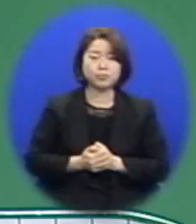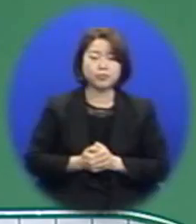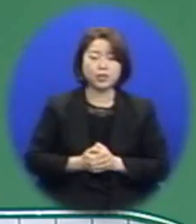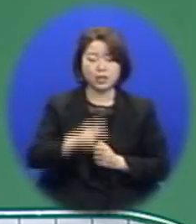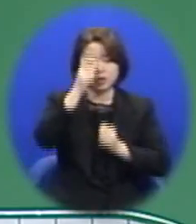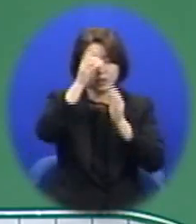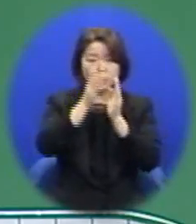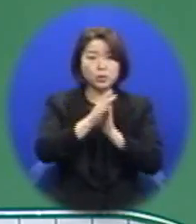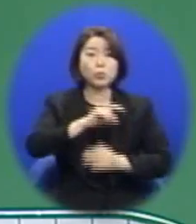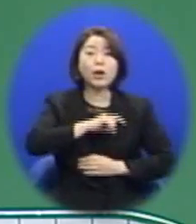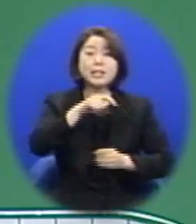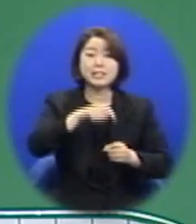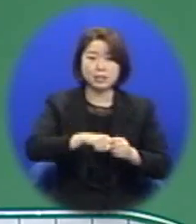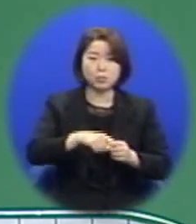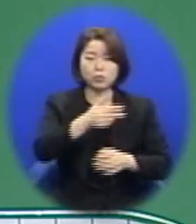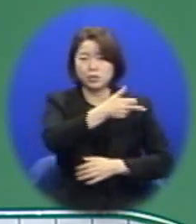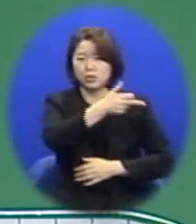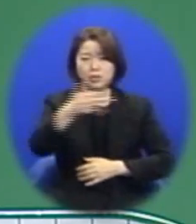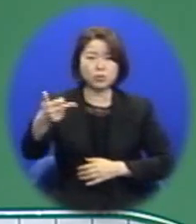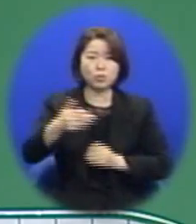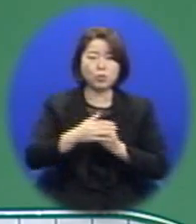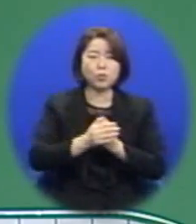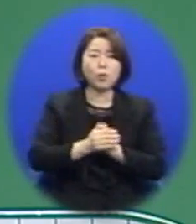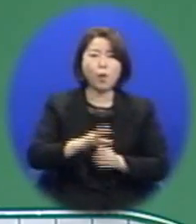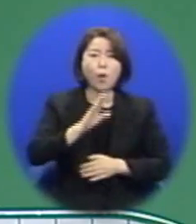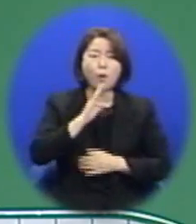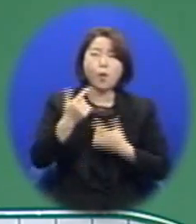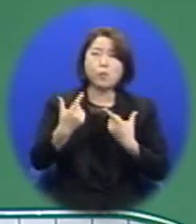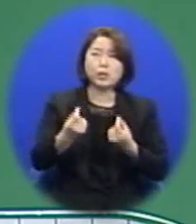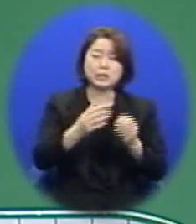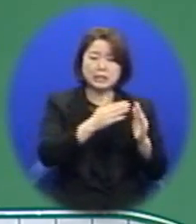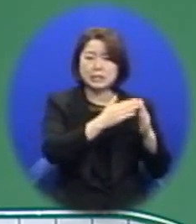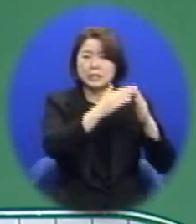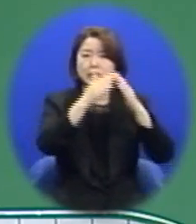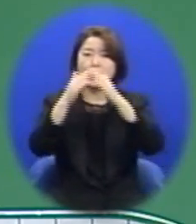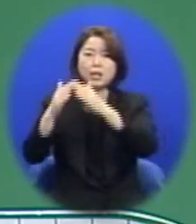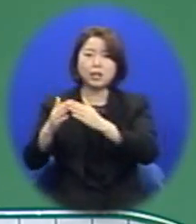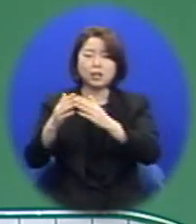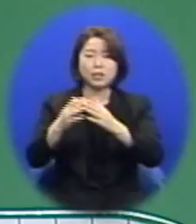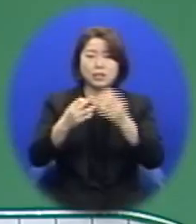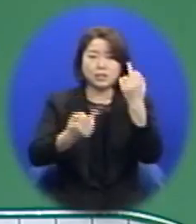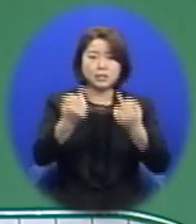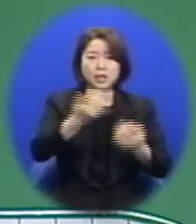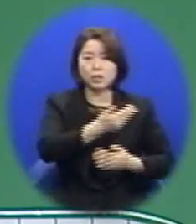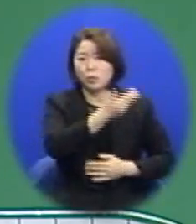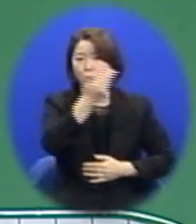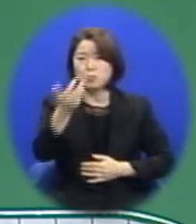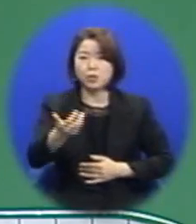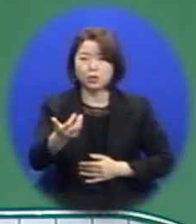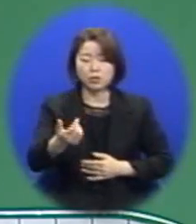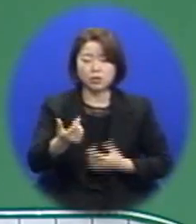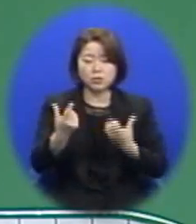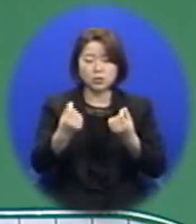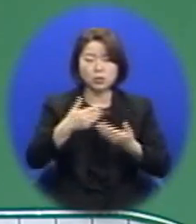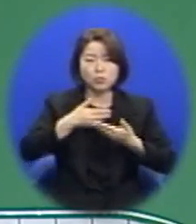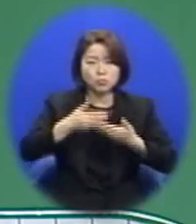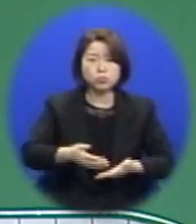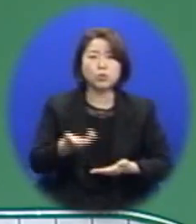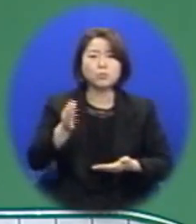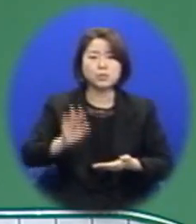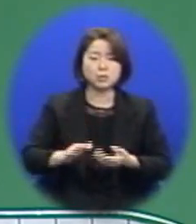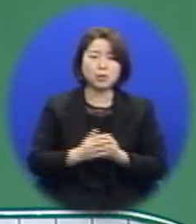기도할 제목은 크고 마치 산을 옮겨야 되는 것 같이 무겁지만 그러나 제